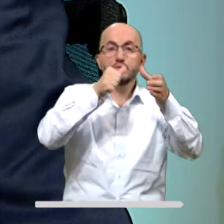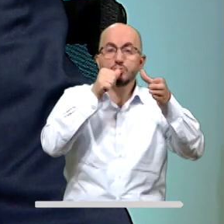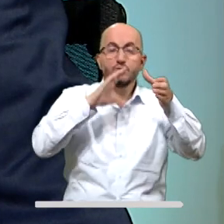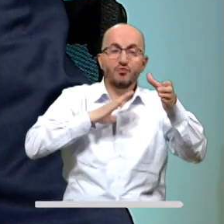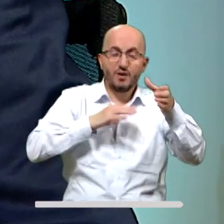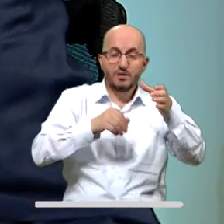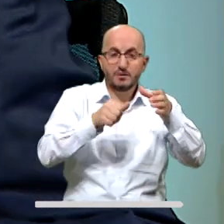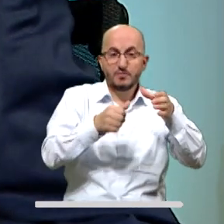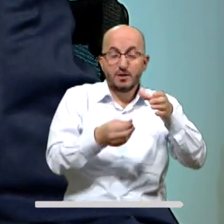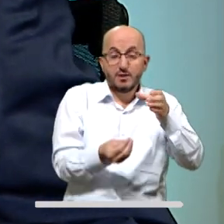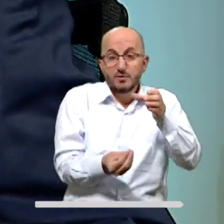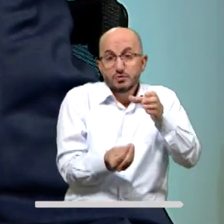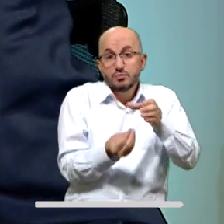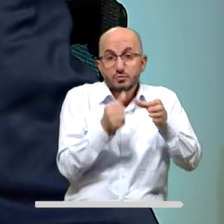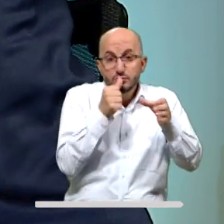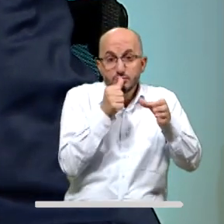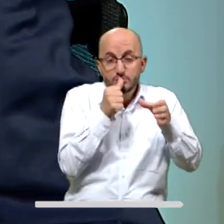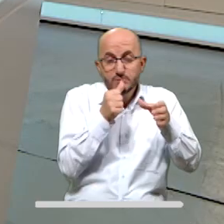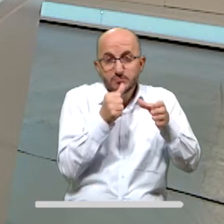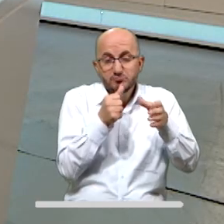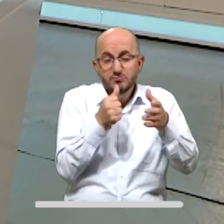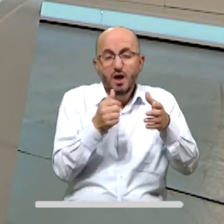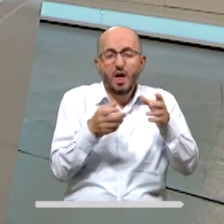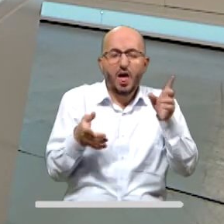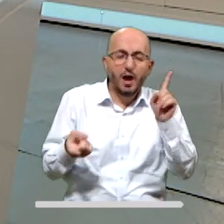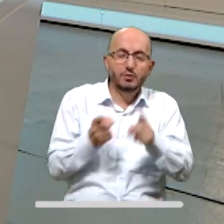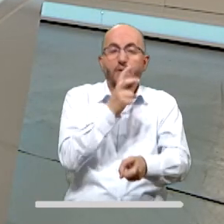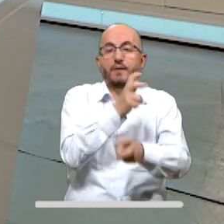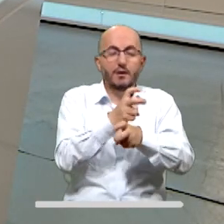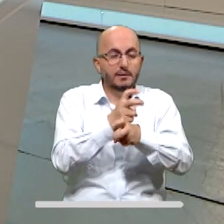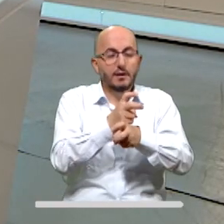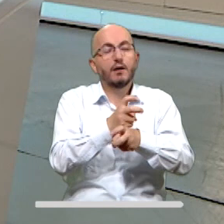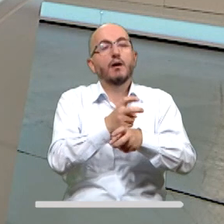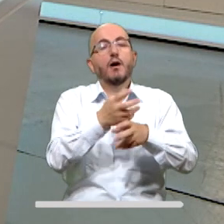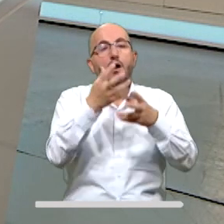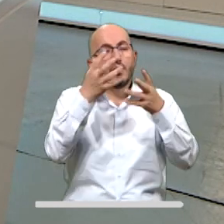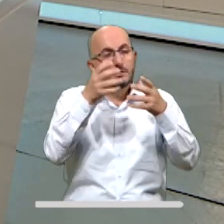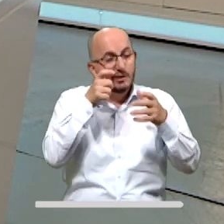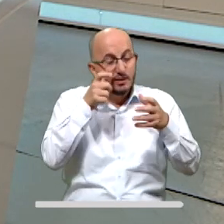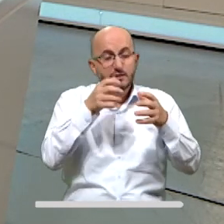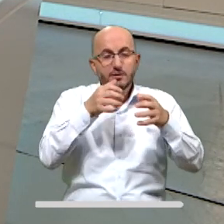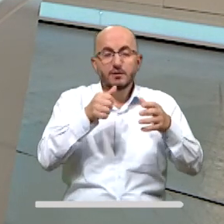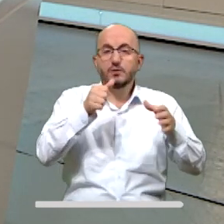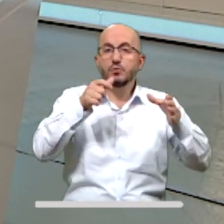kuyudan çıkaracak aleti yok. Her türlü tehlikeyi göze alarak, kuyunun çeperlerine tutunarak aşağı